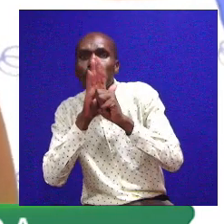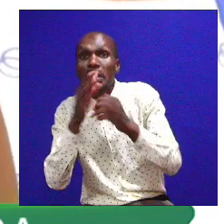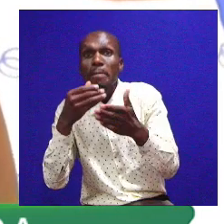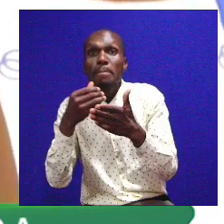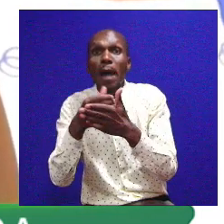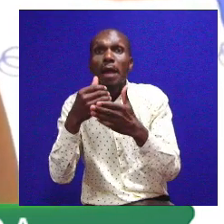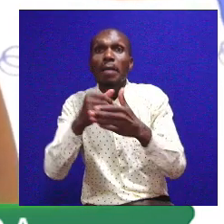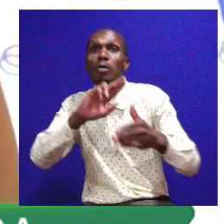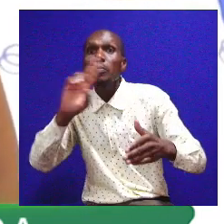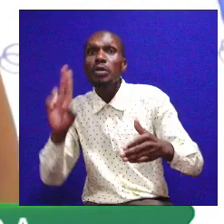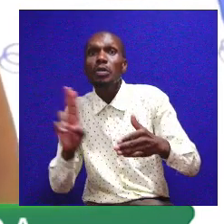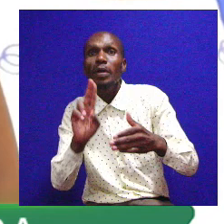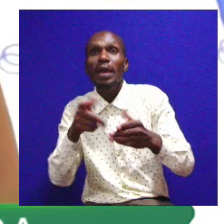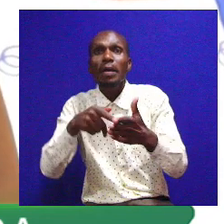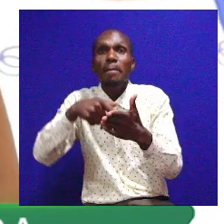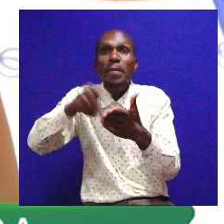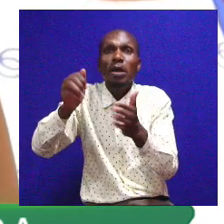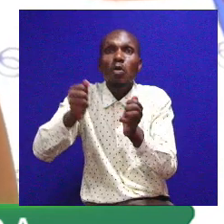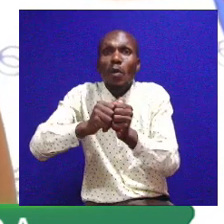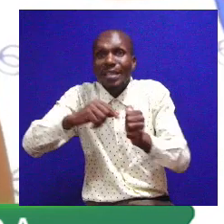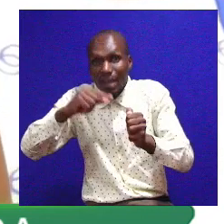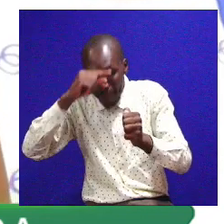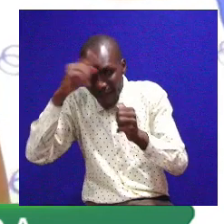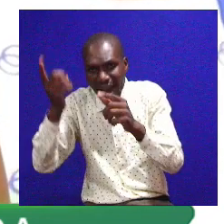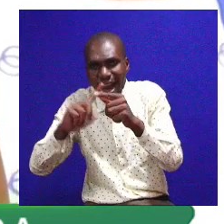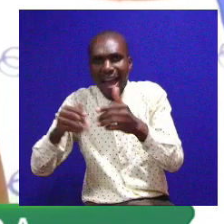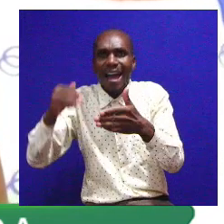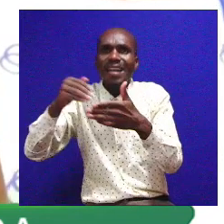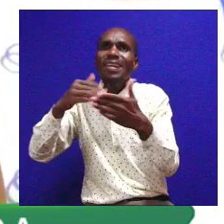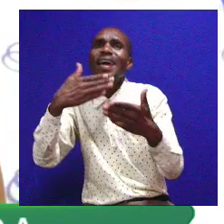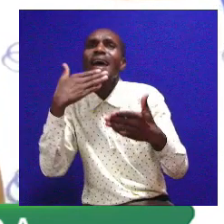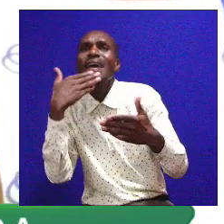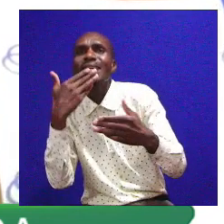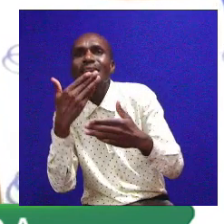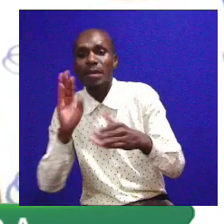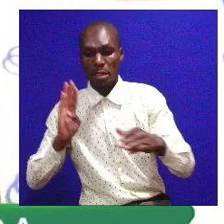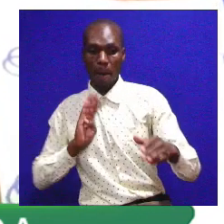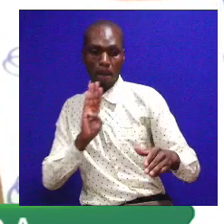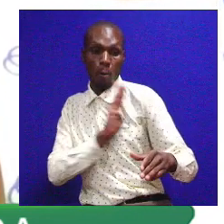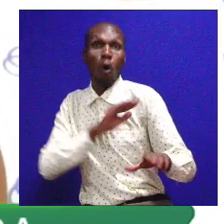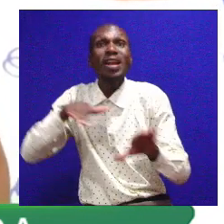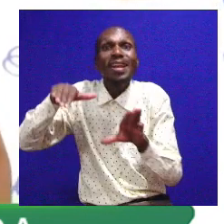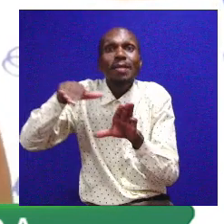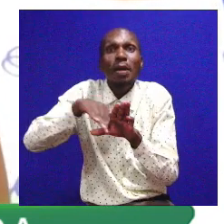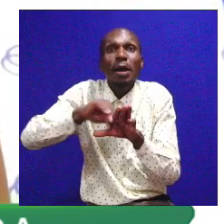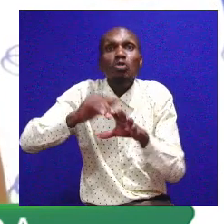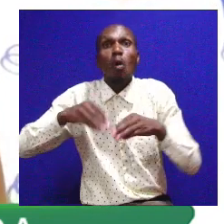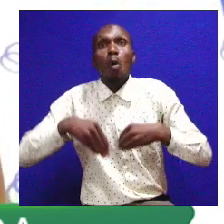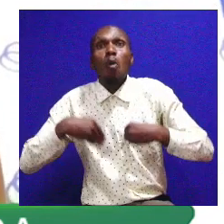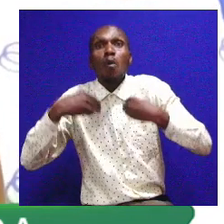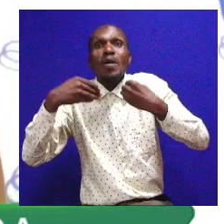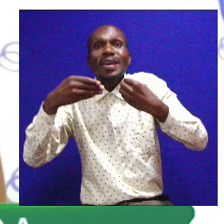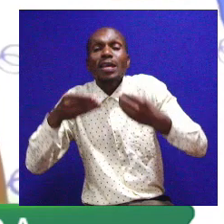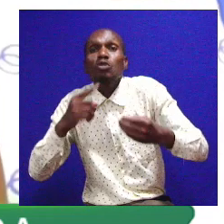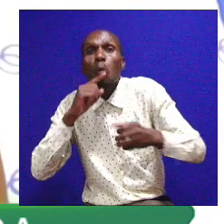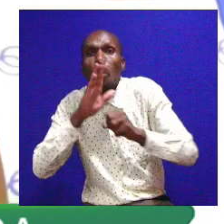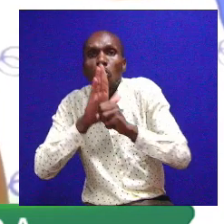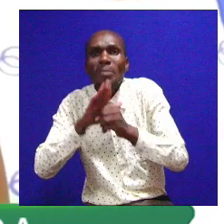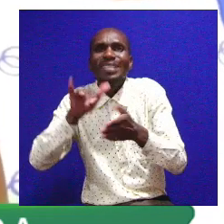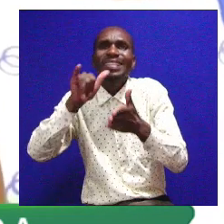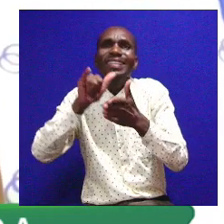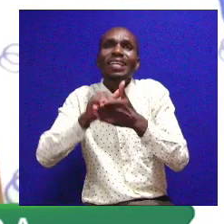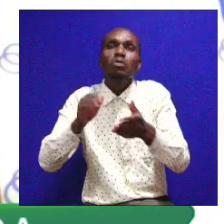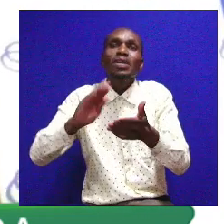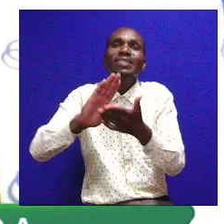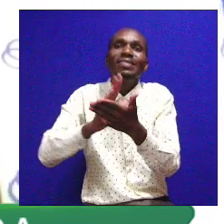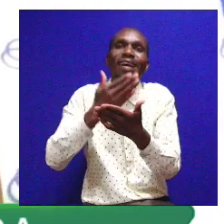ambayo tumetumiwa na serikali, na pia nashukuru wanakamati ambao wamejitolea kuhakikisha kwamba